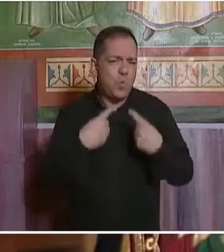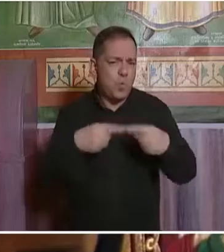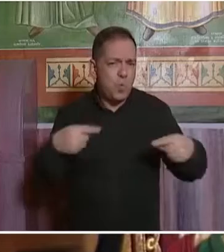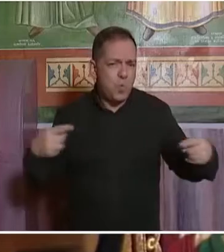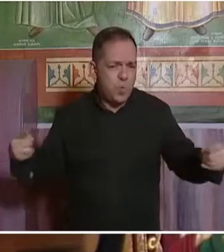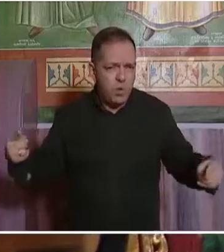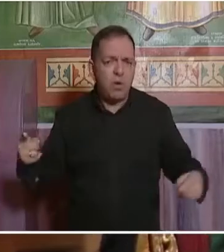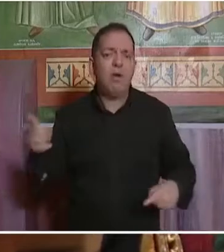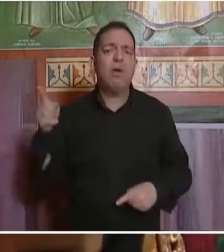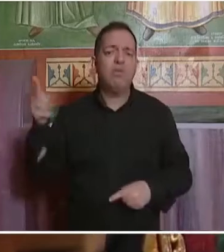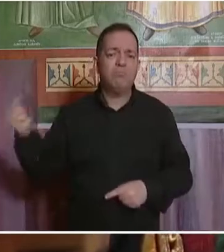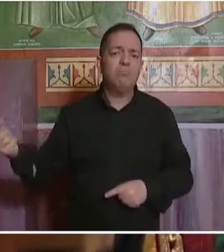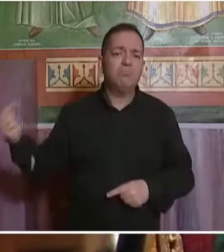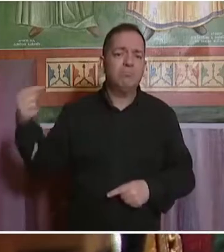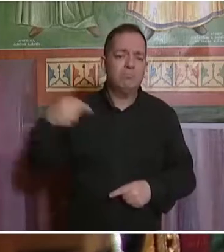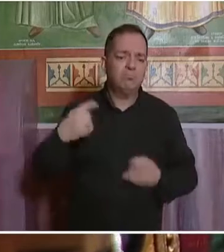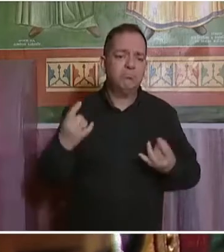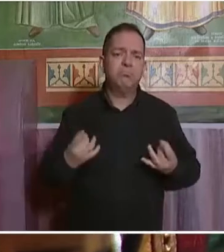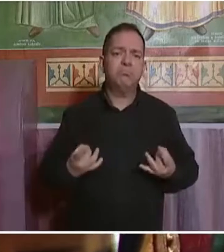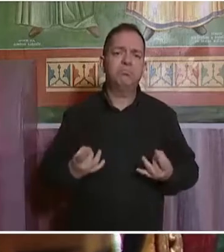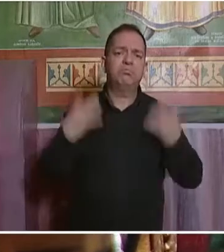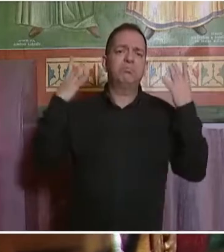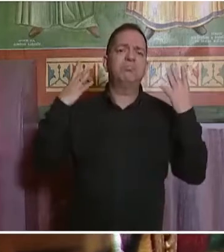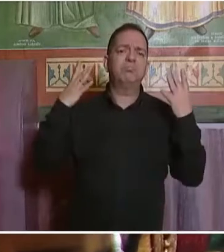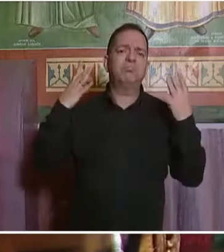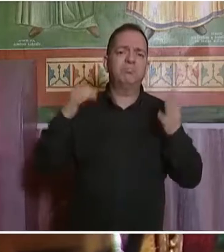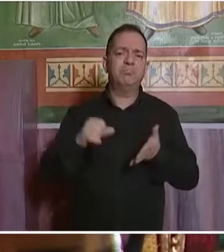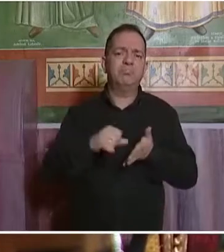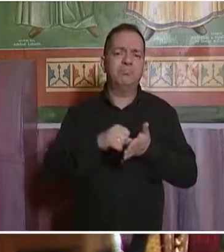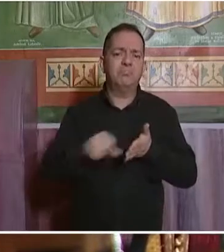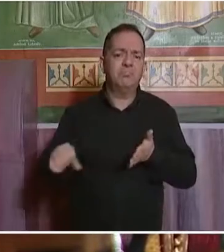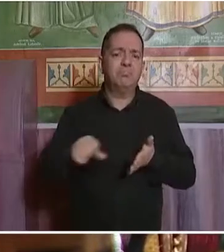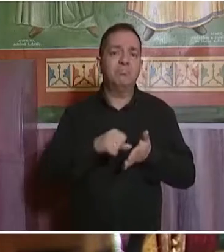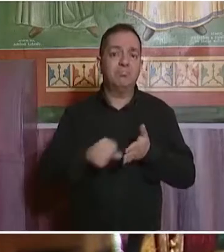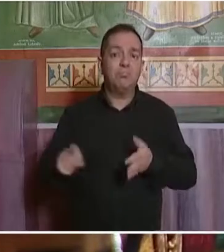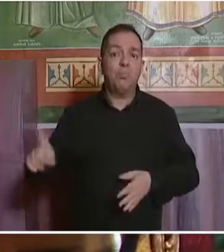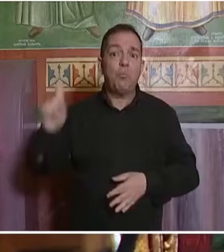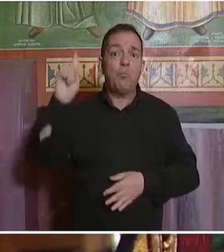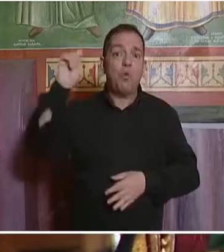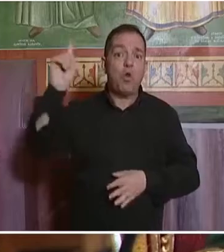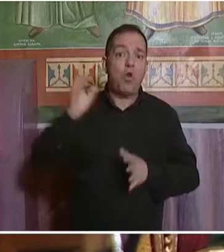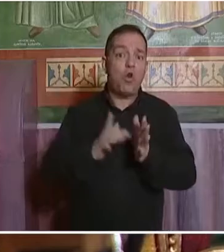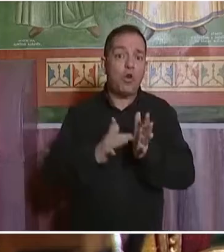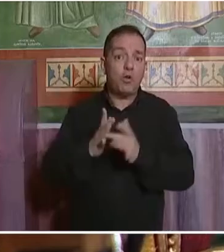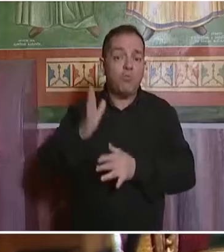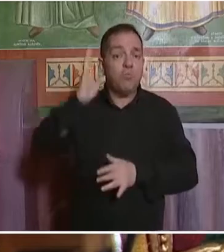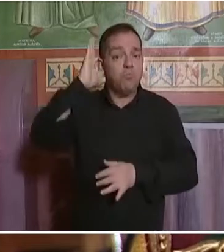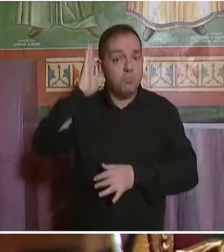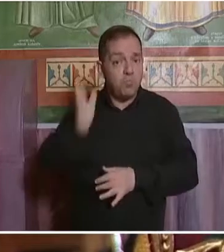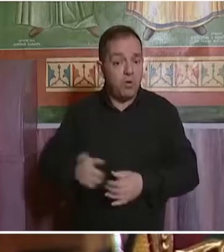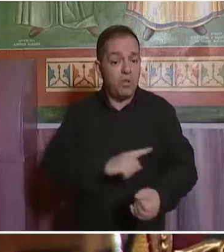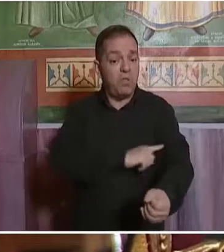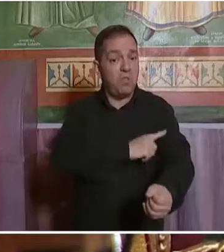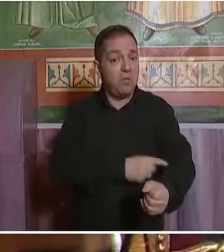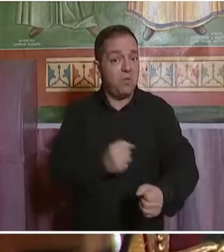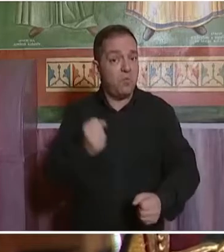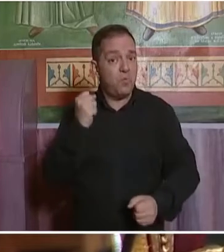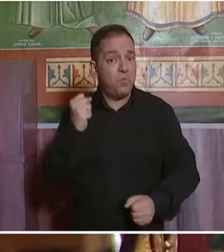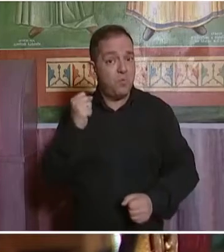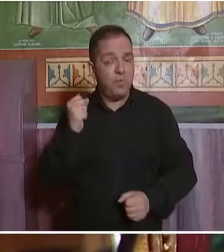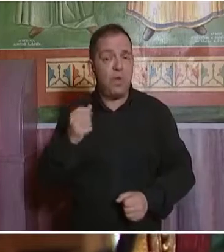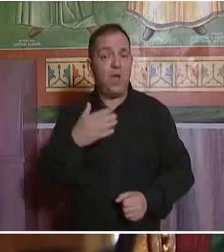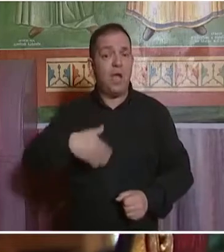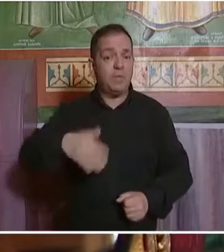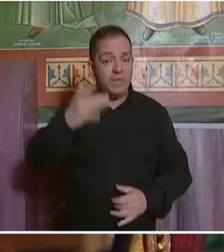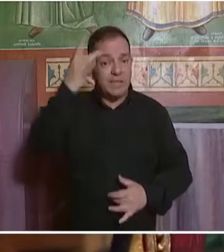αμαρτίας. Μόνο Εκείνος εν τέλει έχει τη δύναμη να εξαγνίσει